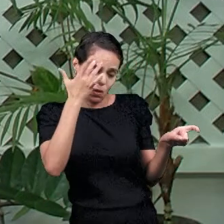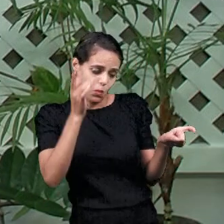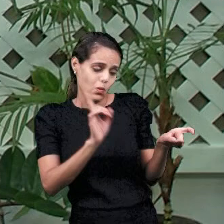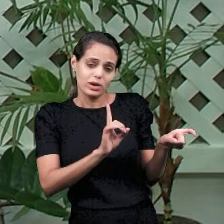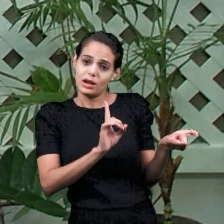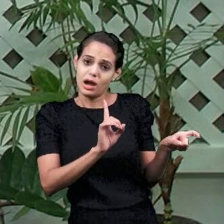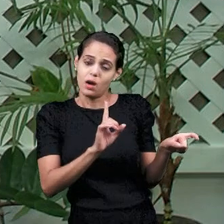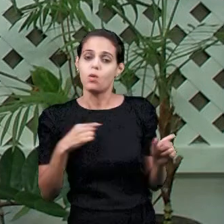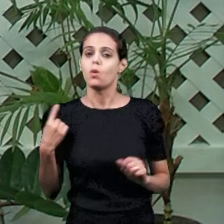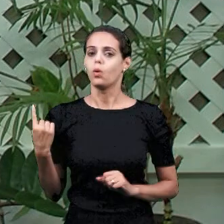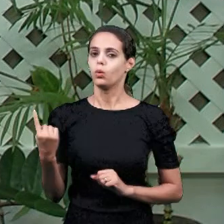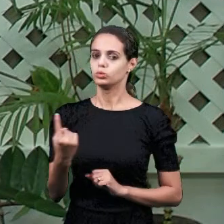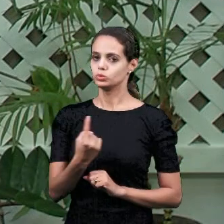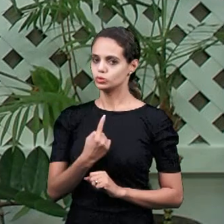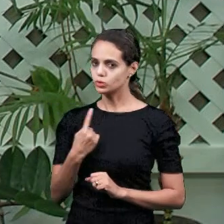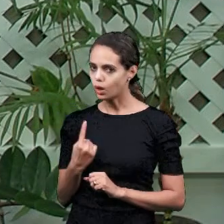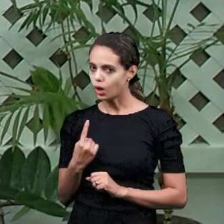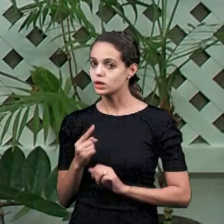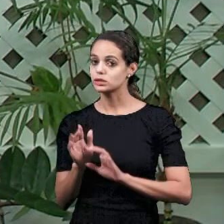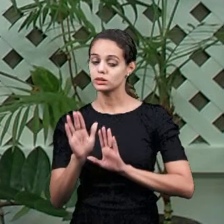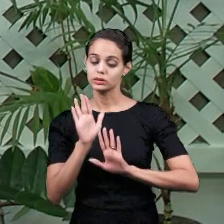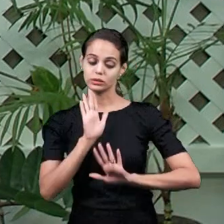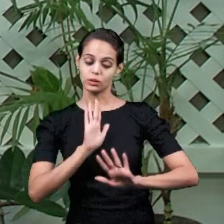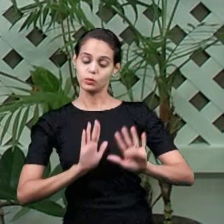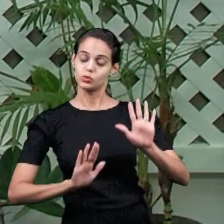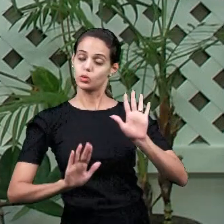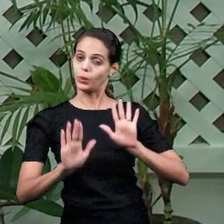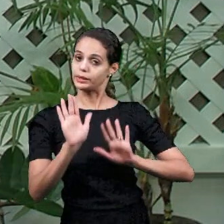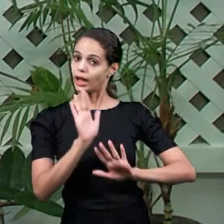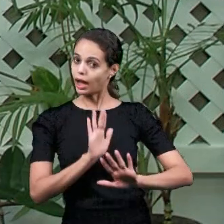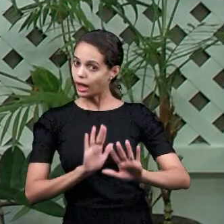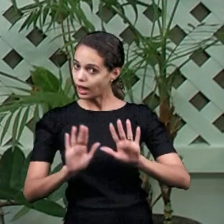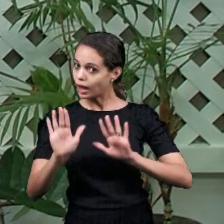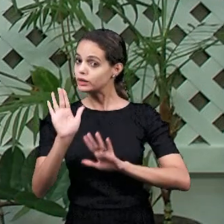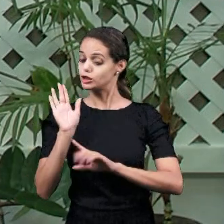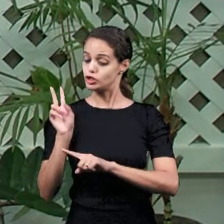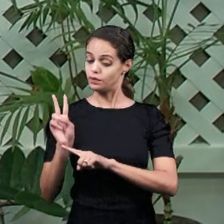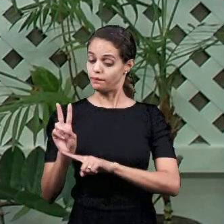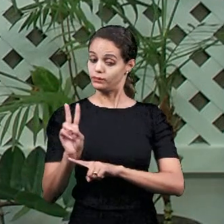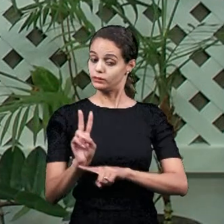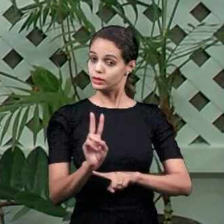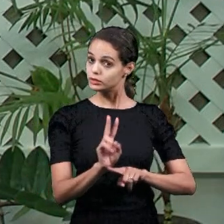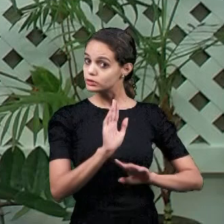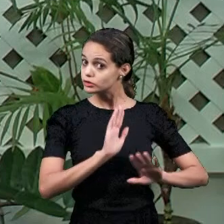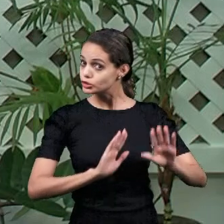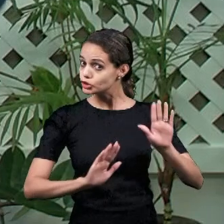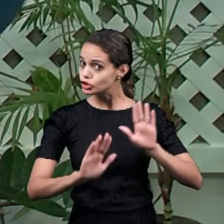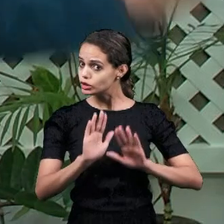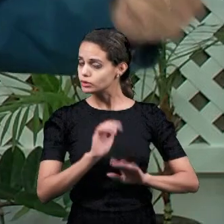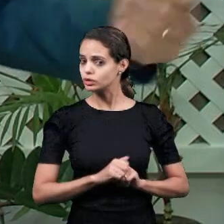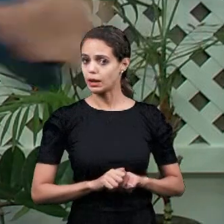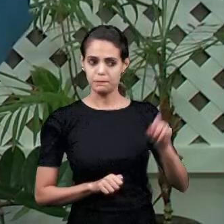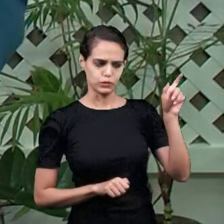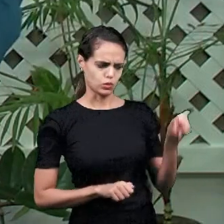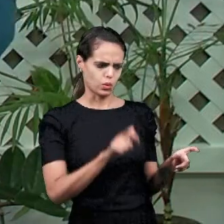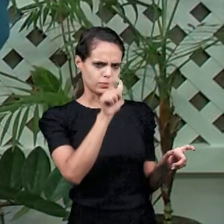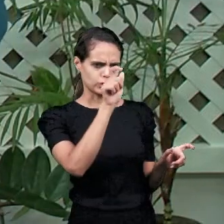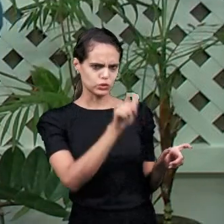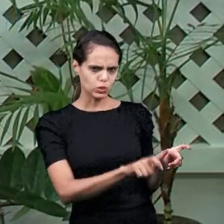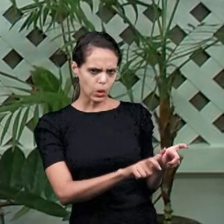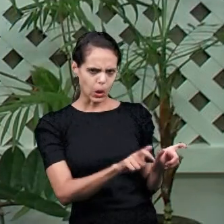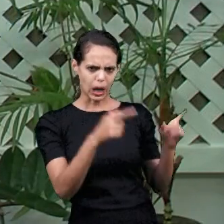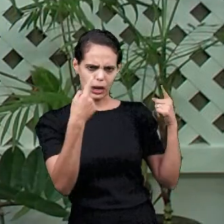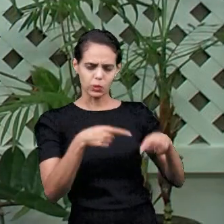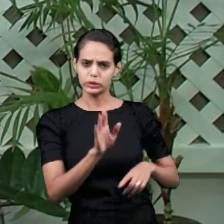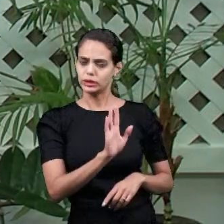une personne de l'erreur qui veut nous empêcher, nous enlever de la présence du Seigneur. Nous ne sommes pas contre A, B ou C, mais contre ceux qui le prêchent.